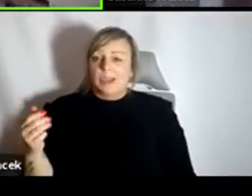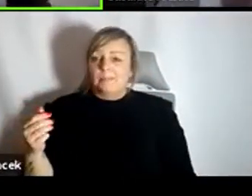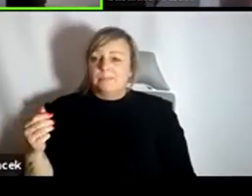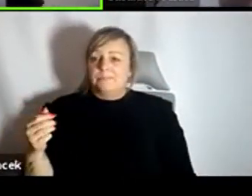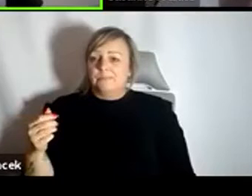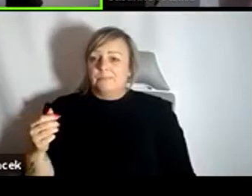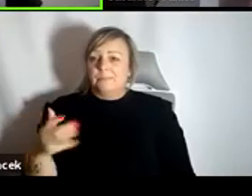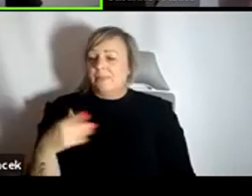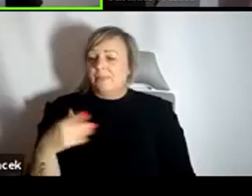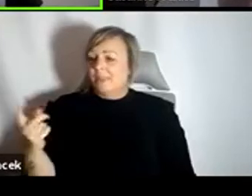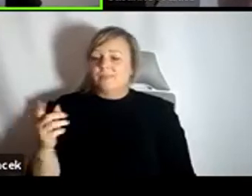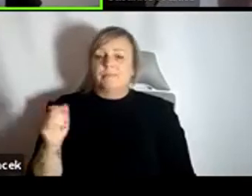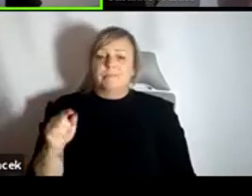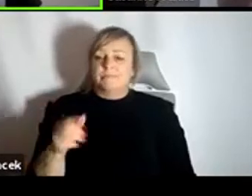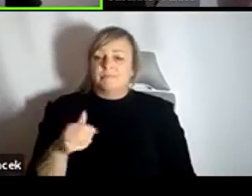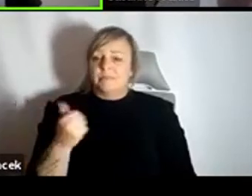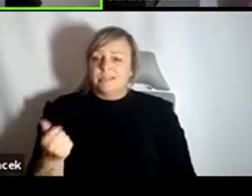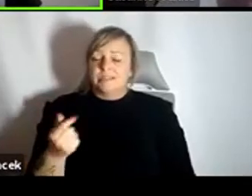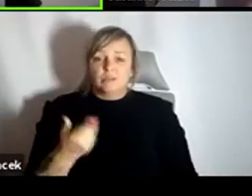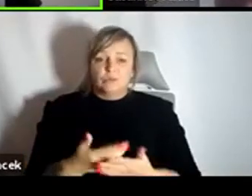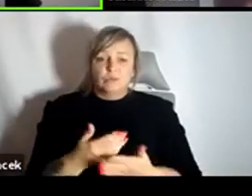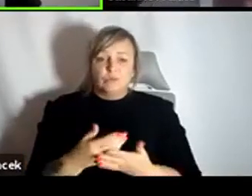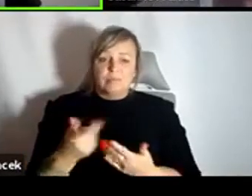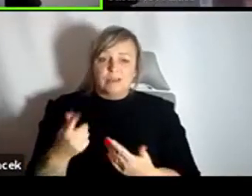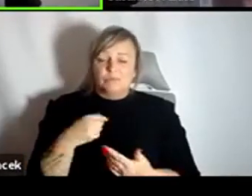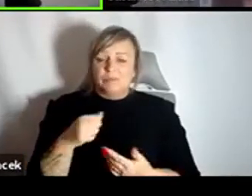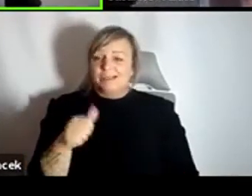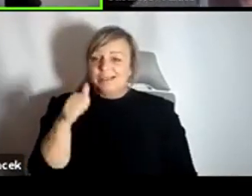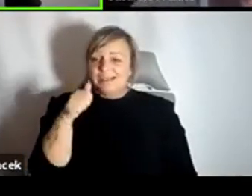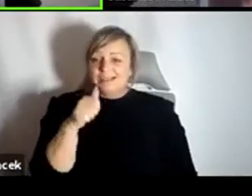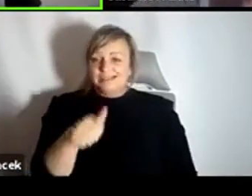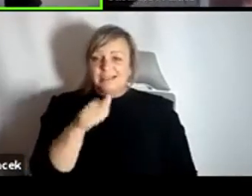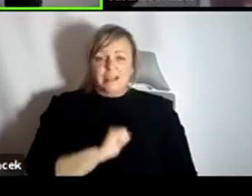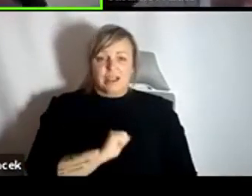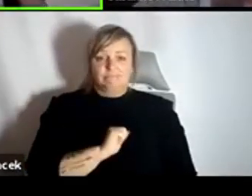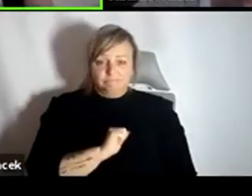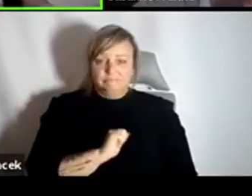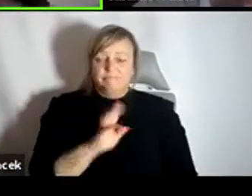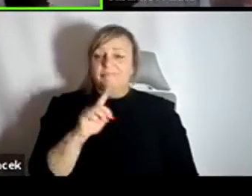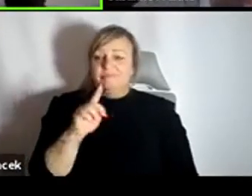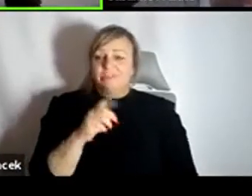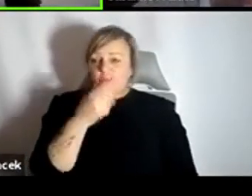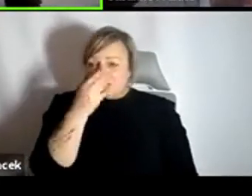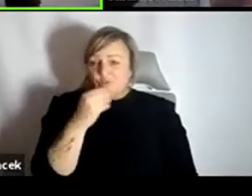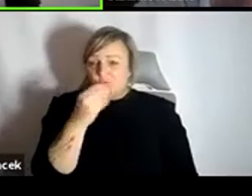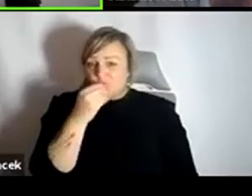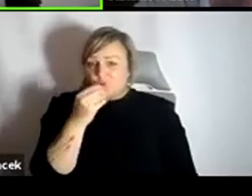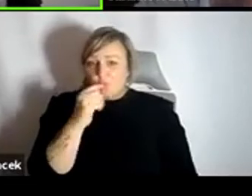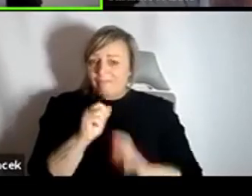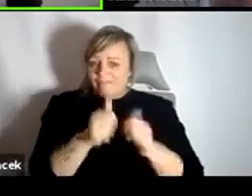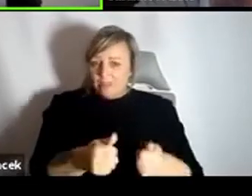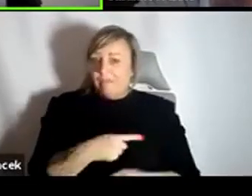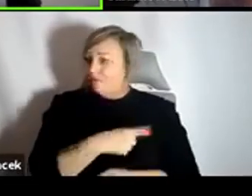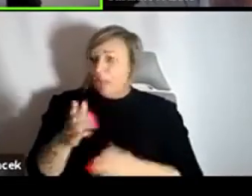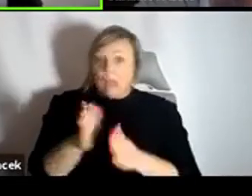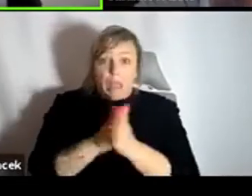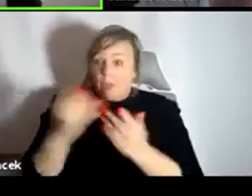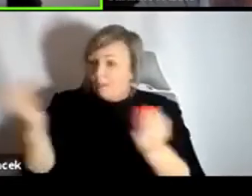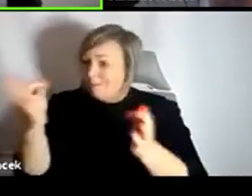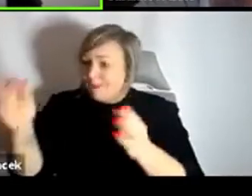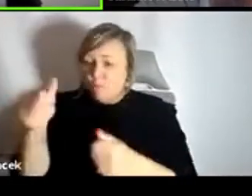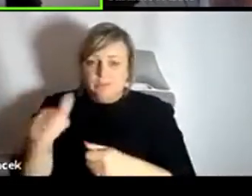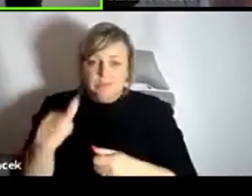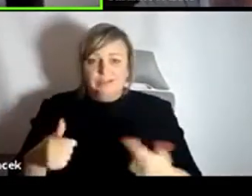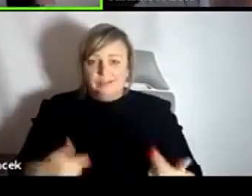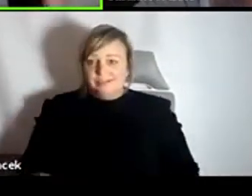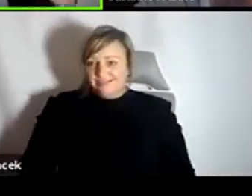keine Ahnung, Sticker gegen Schnupfen helfen. Also rennen alle der Stickersammlung hinterher, also ganz bescheuertes Beispiel jetzt, aber ich habe hier